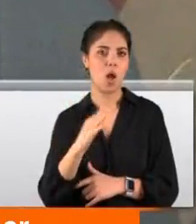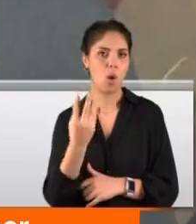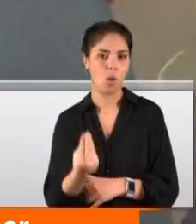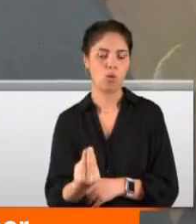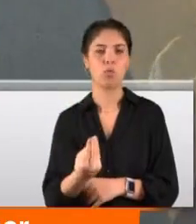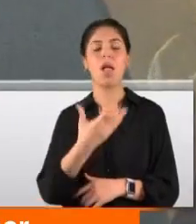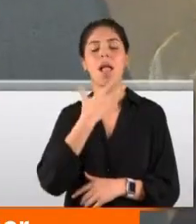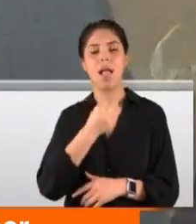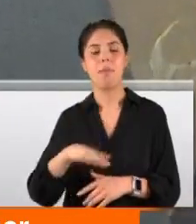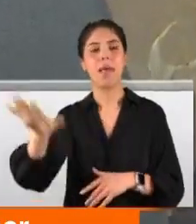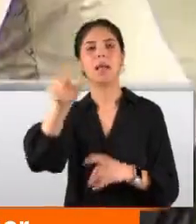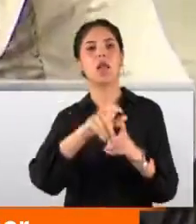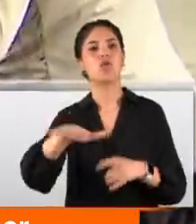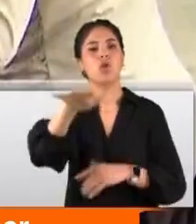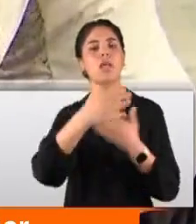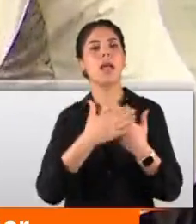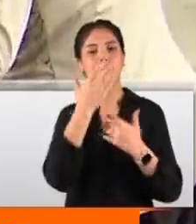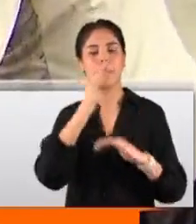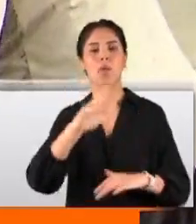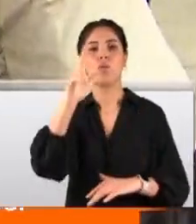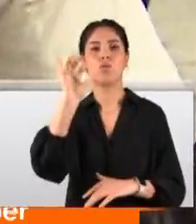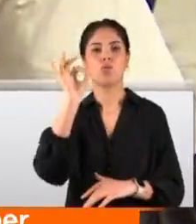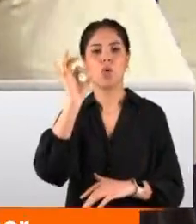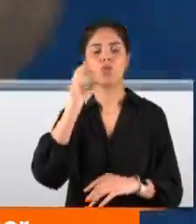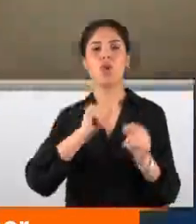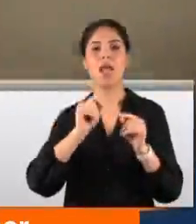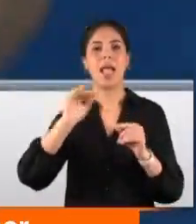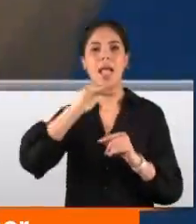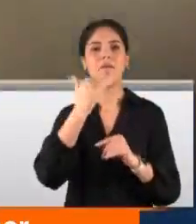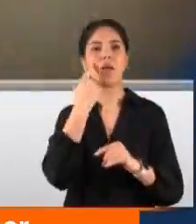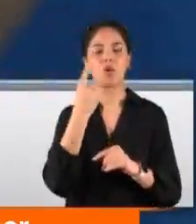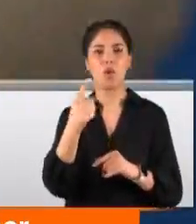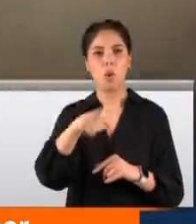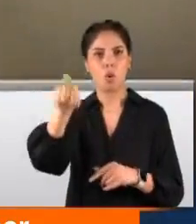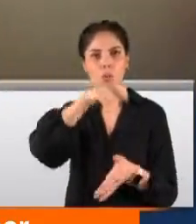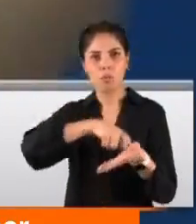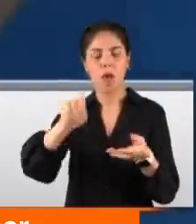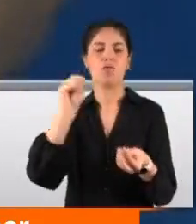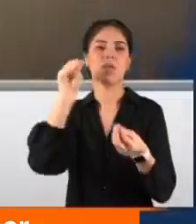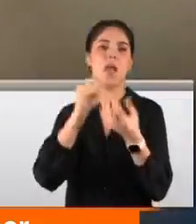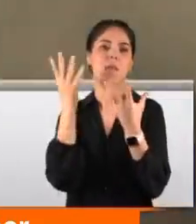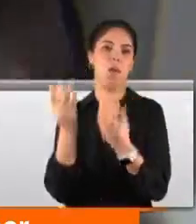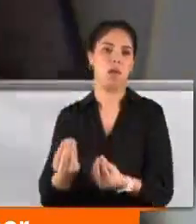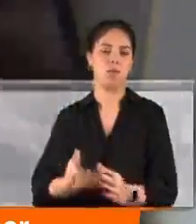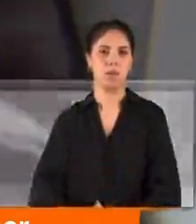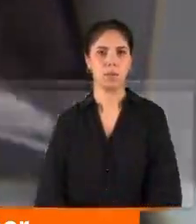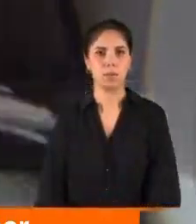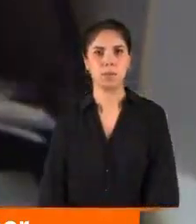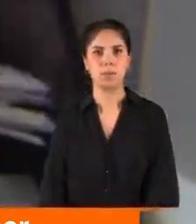ve sosyal yardım alanlar var. 3 Ocak'ta açıklanacak enflasyon verisiyle onların da maaşları netleşmiş olacak.